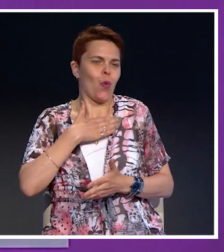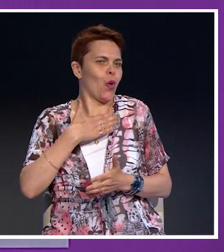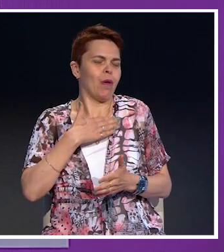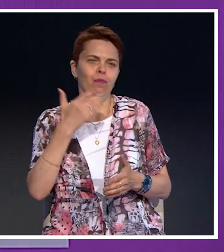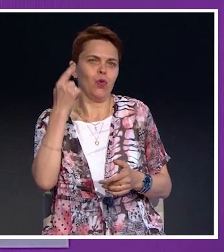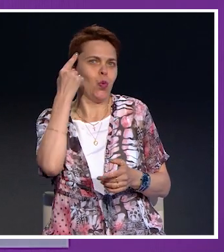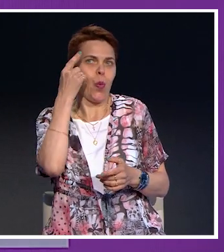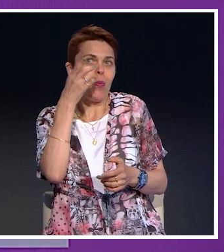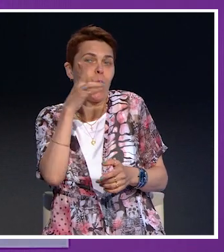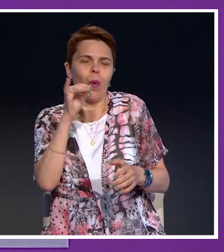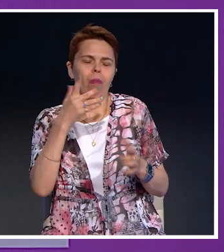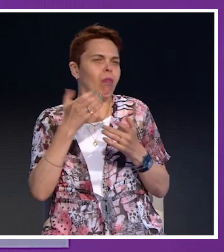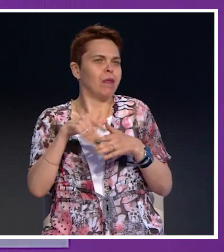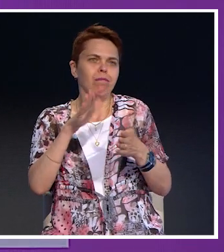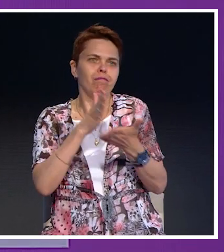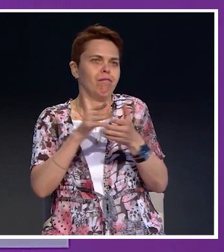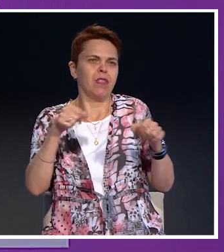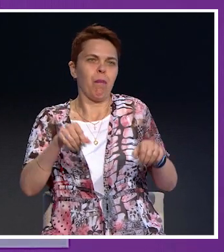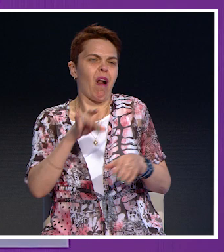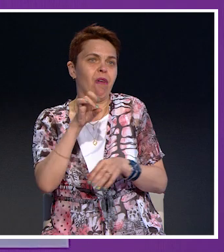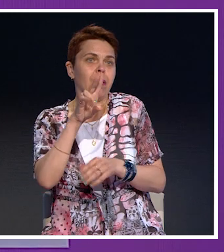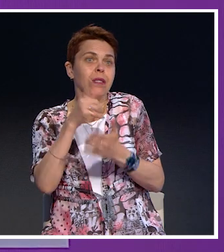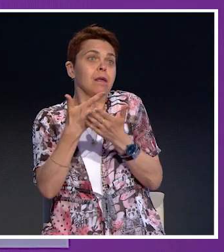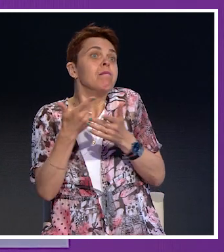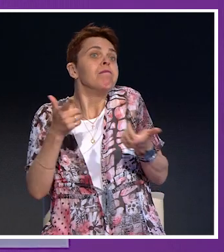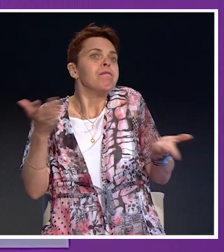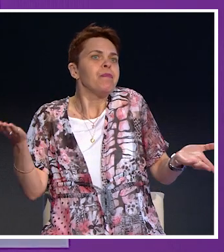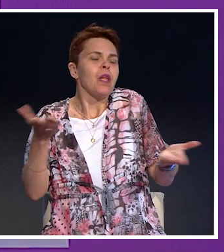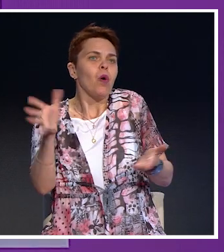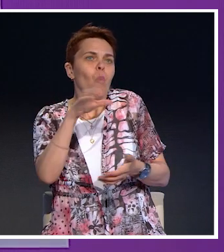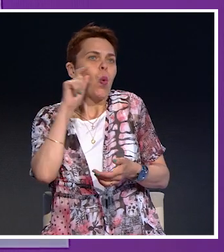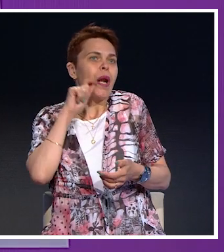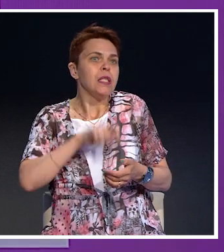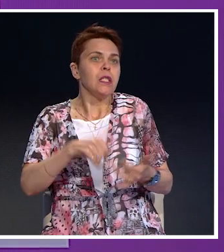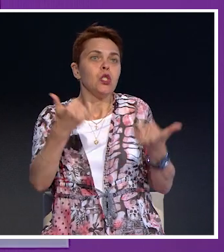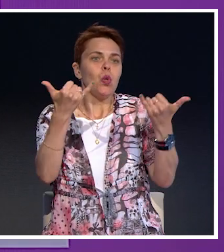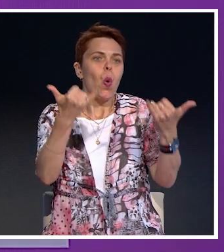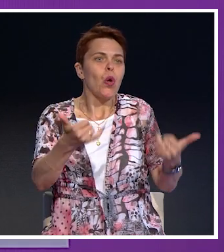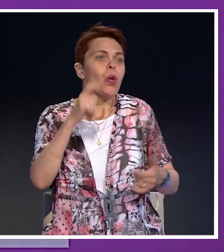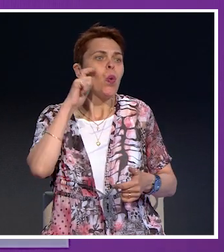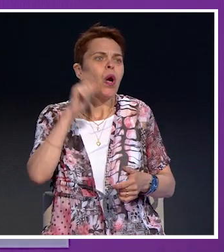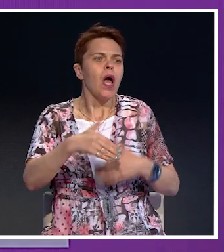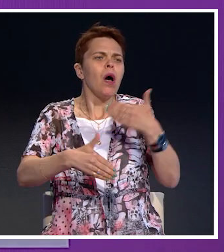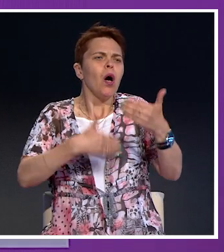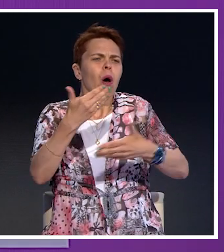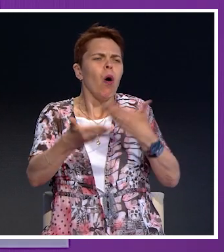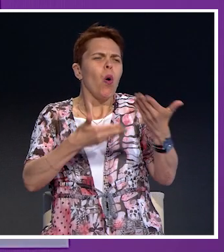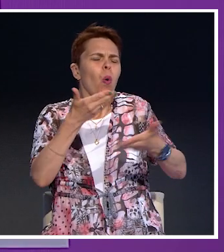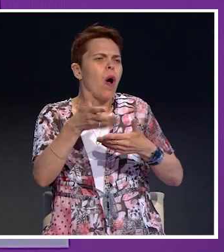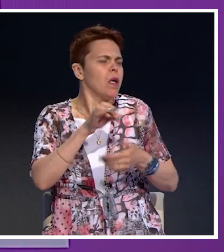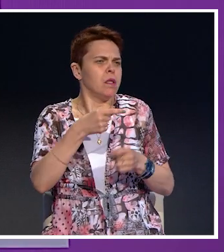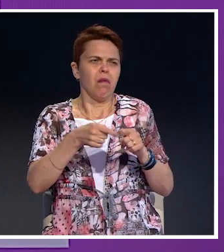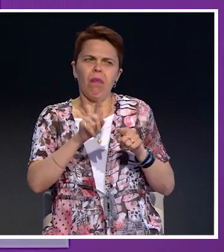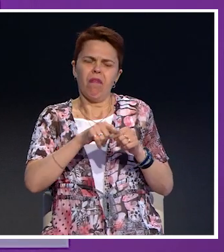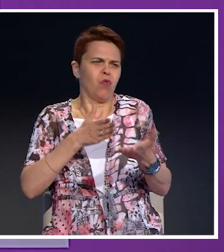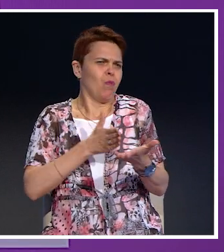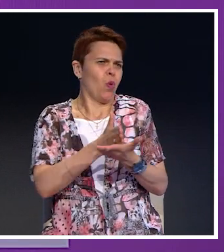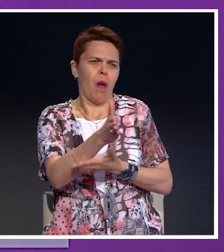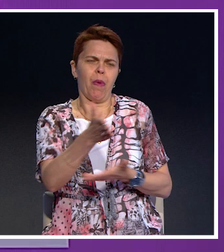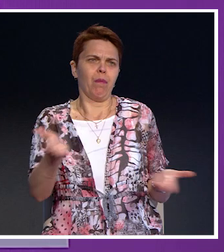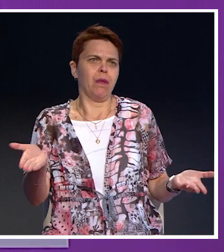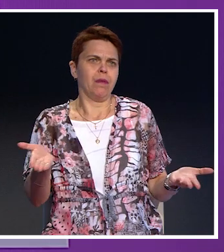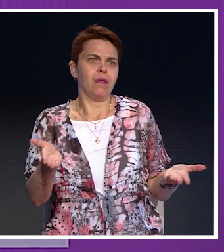не справдилися. Більше 60% українців вважають, що сьогодні Україна рухається не в цьому